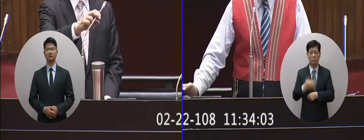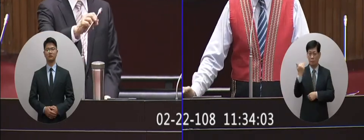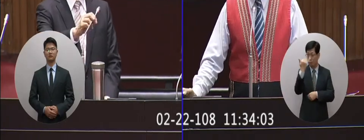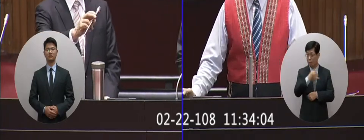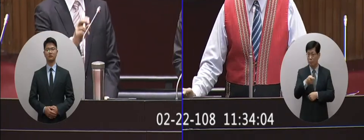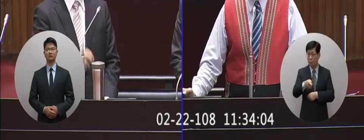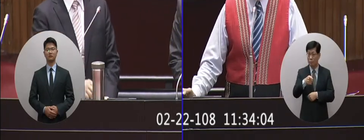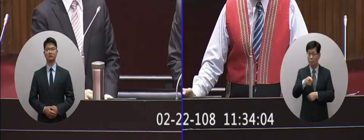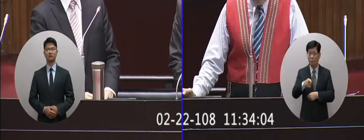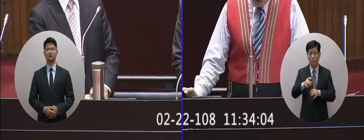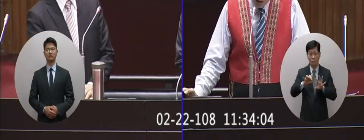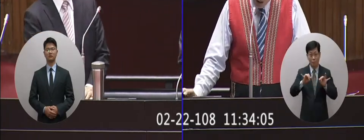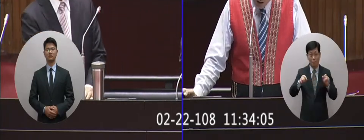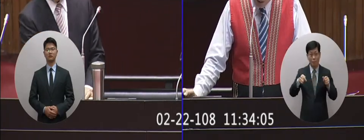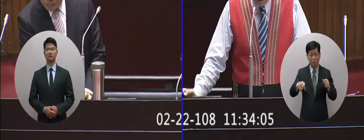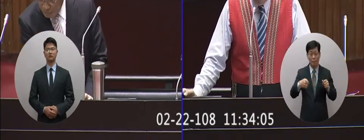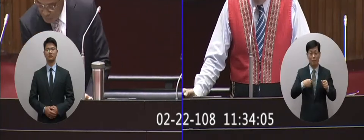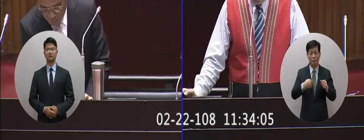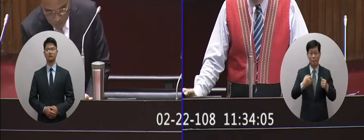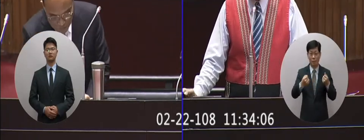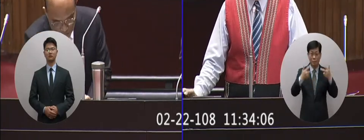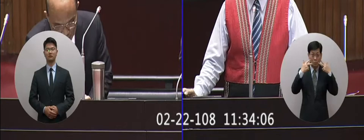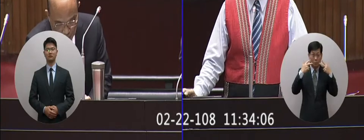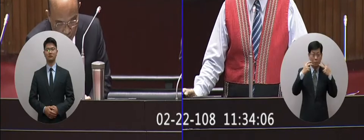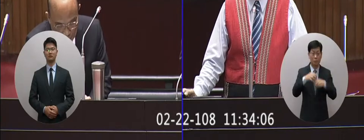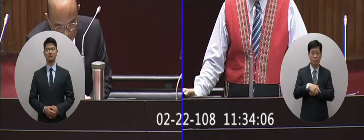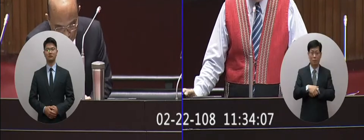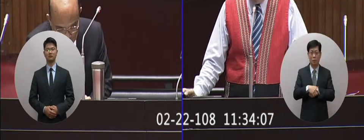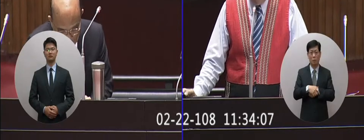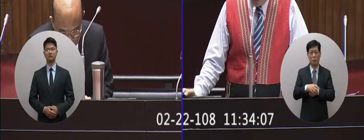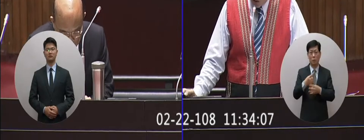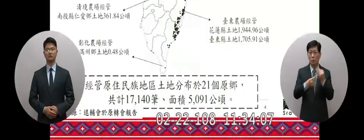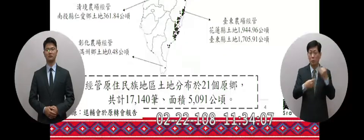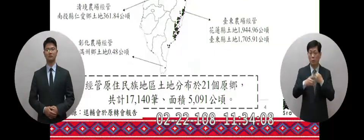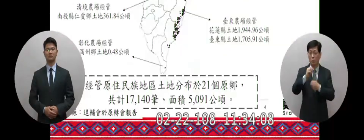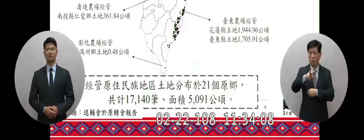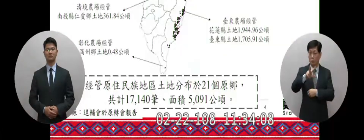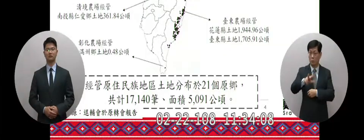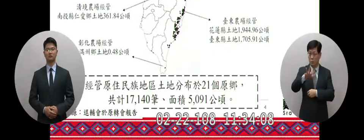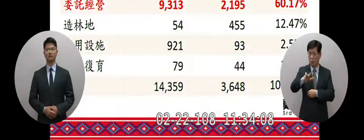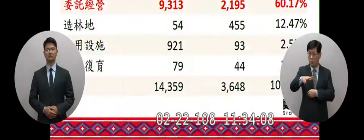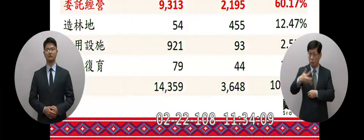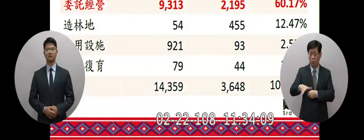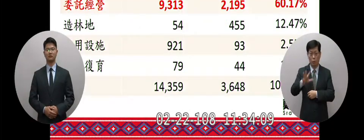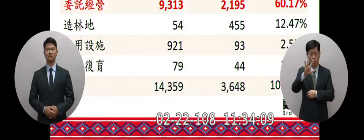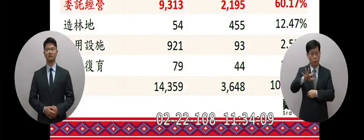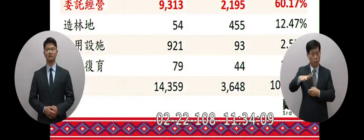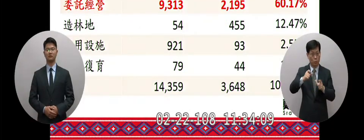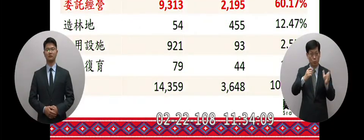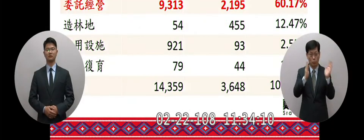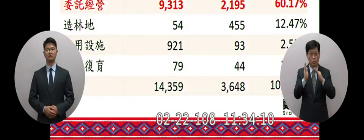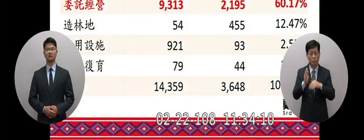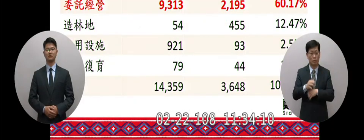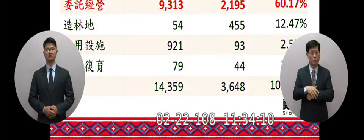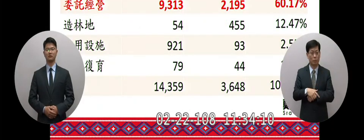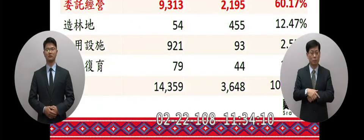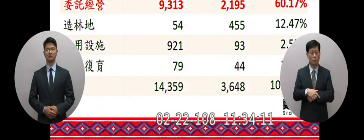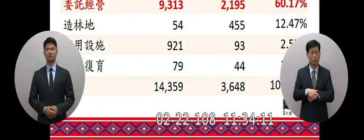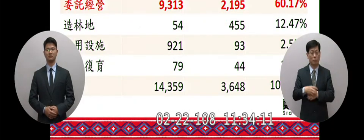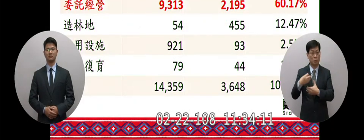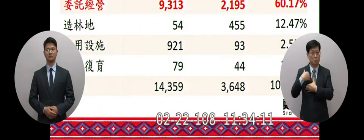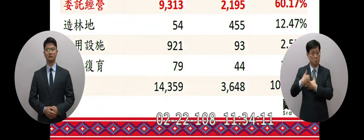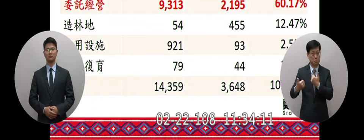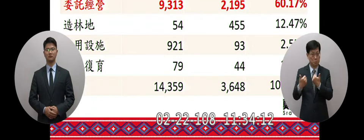退出官兵的土地在原住民族地区啊，17000多笔，5000多公顷。退伍